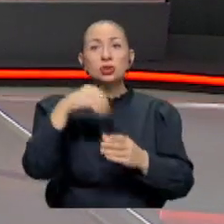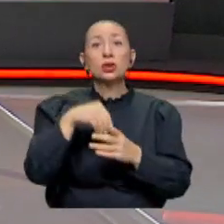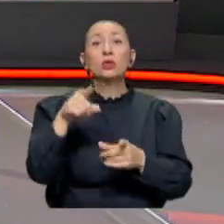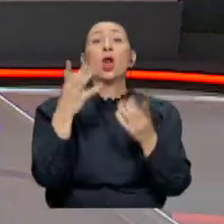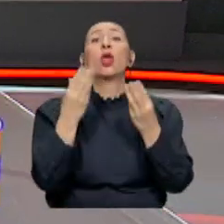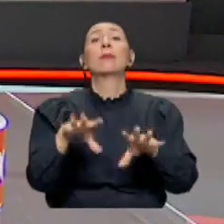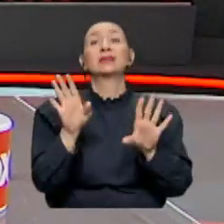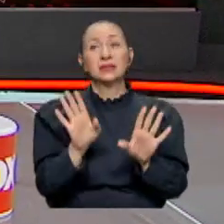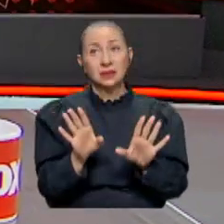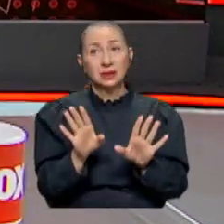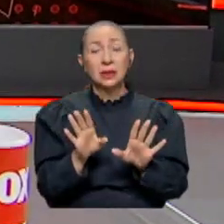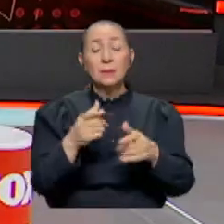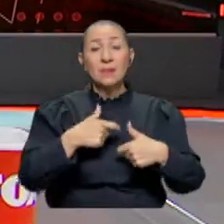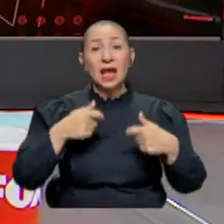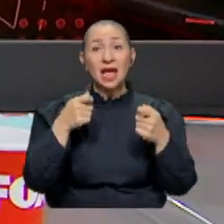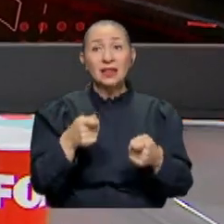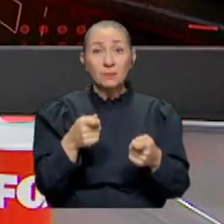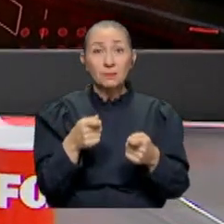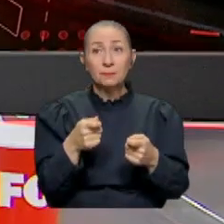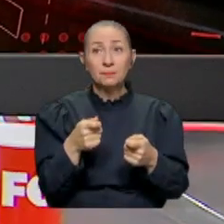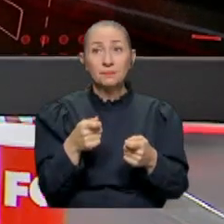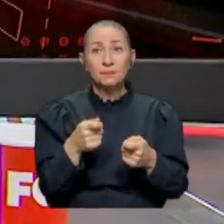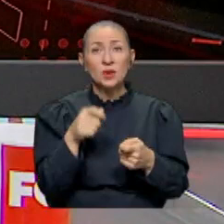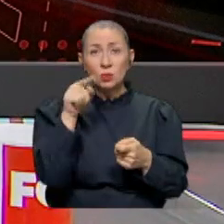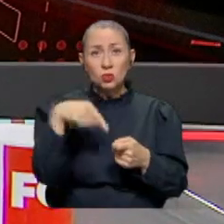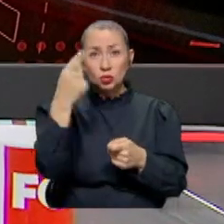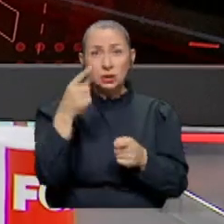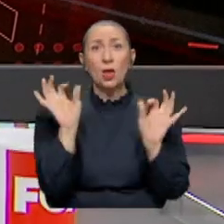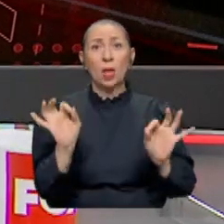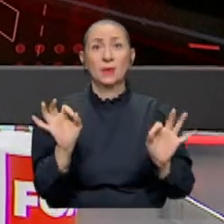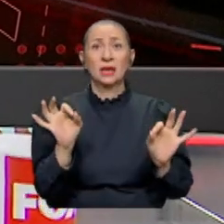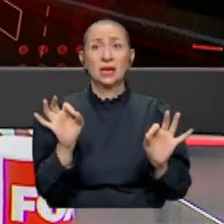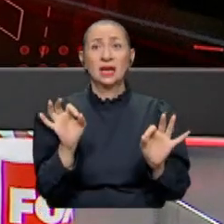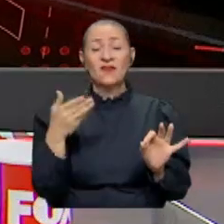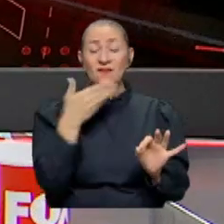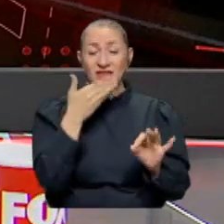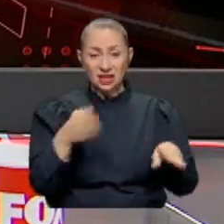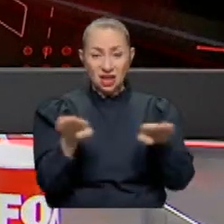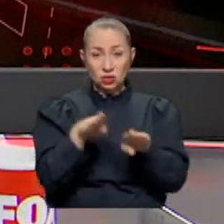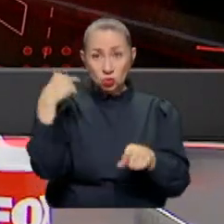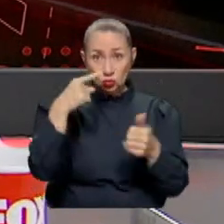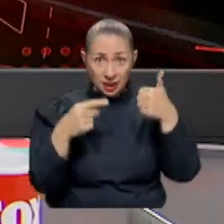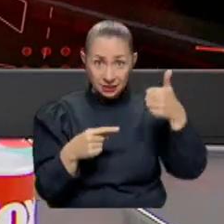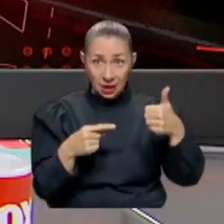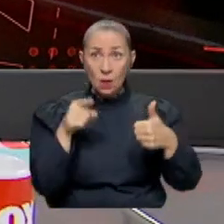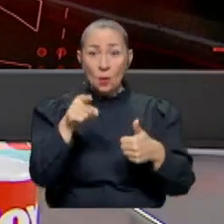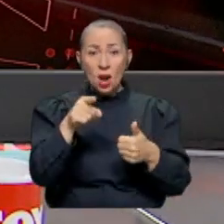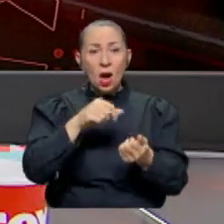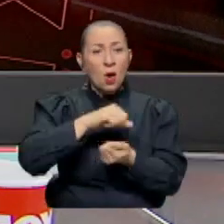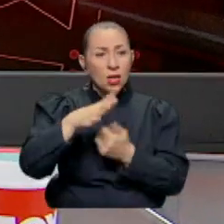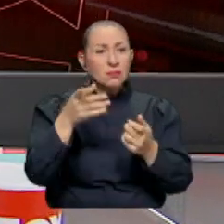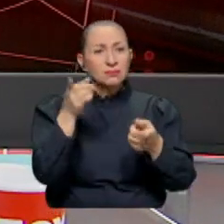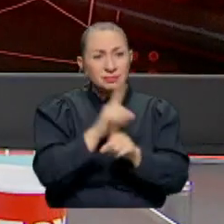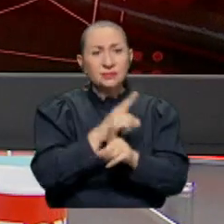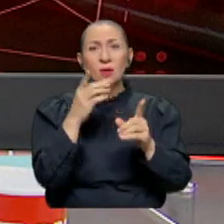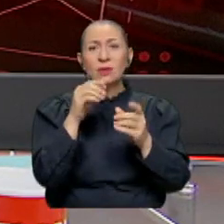bunlar olmazdı. Milli eğitim bu yüzden önemli. Fırsat eşitliği yüzünden, böyle vakalar olmasın